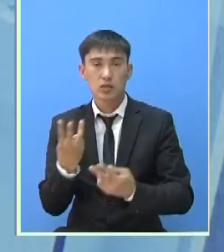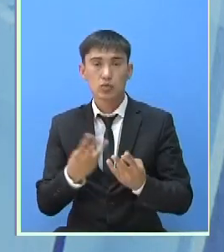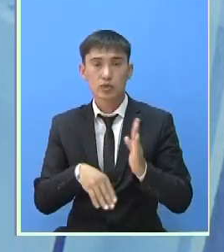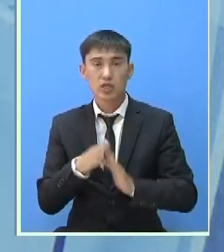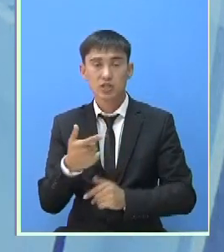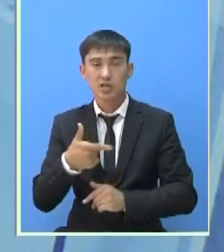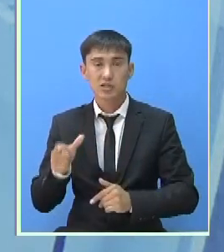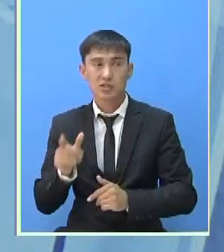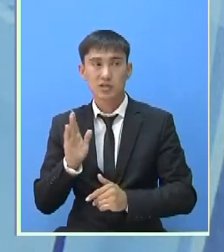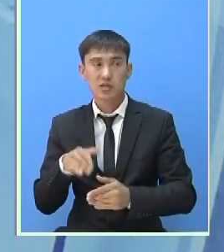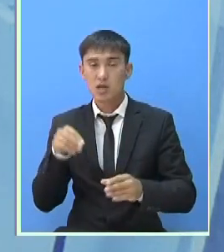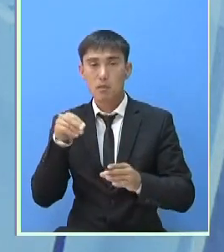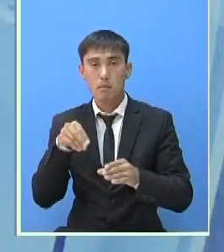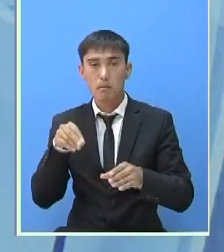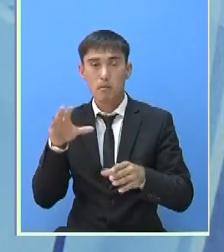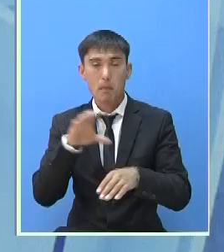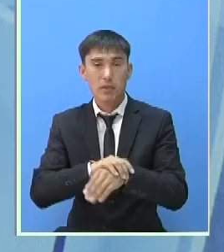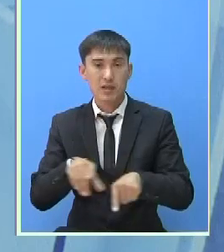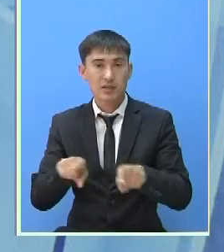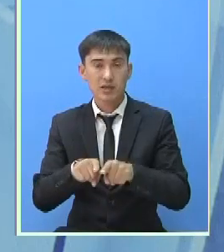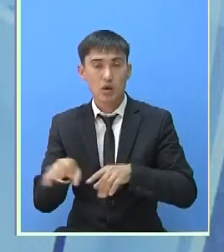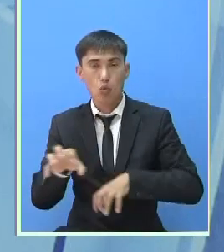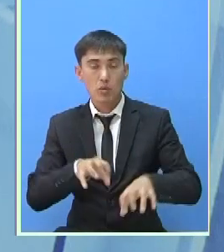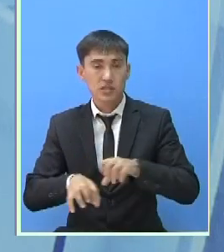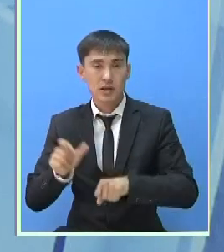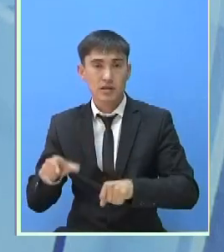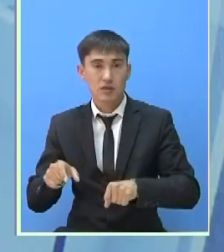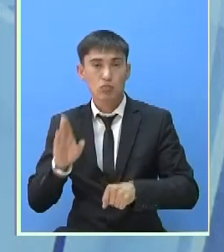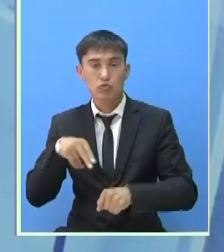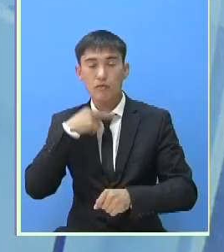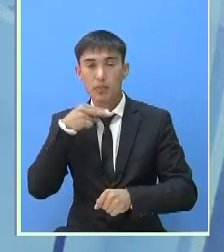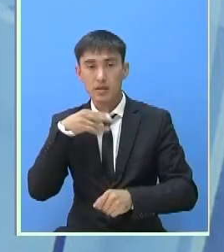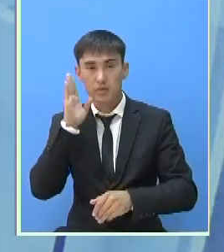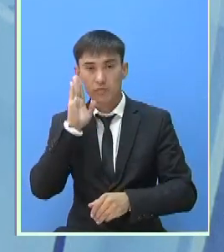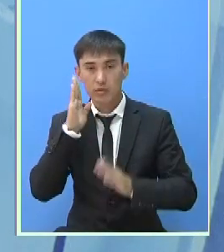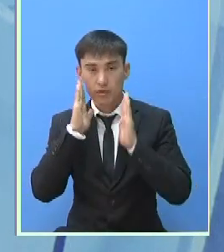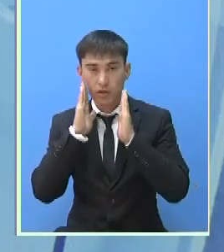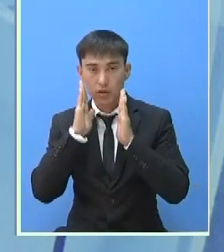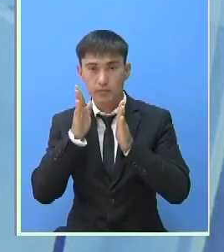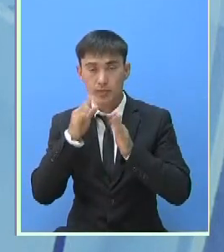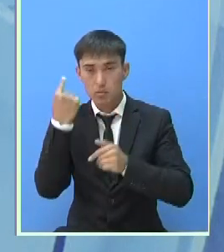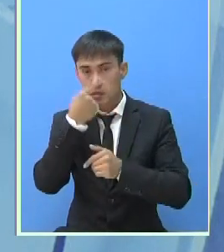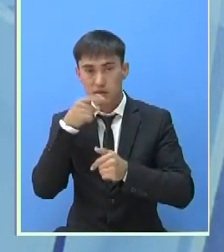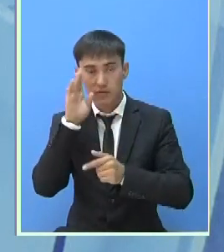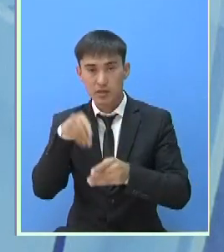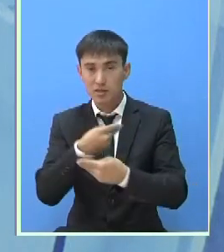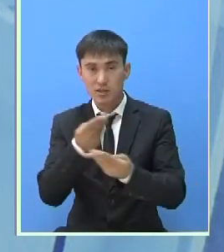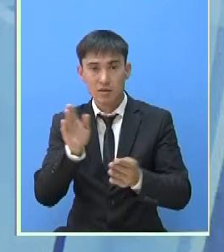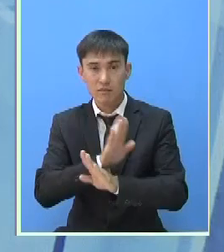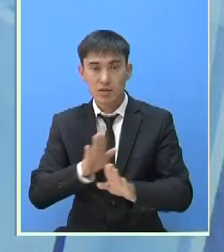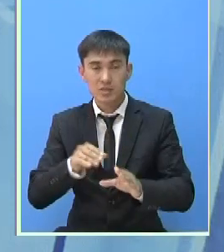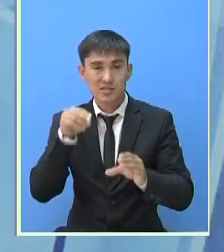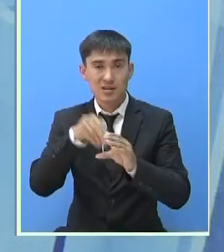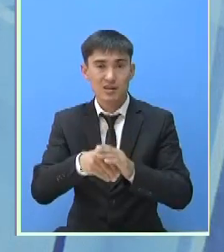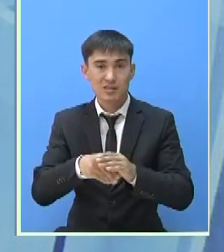наши граждане не попадали под уловки мошенников. Будьте бдительны, никому не давайте свои персональные данные, не